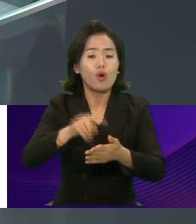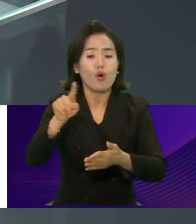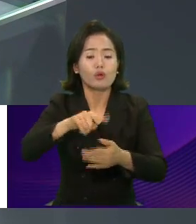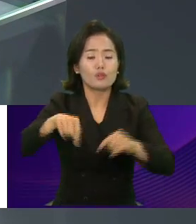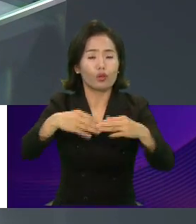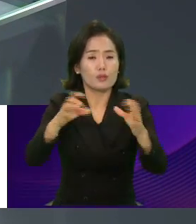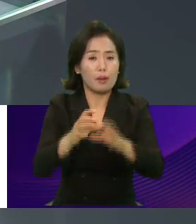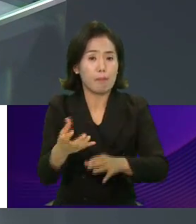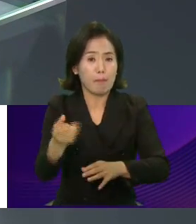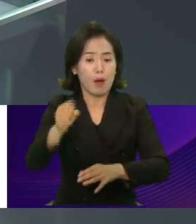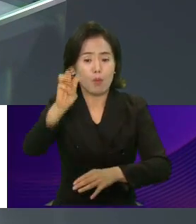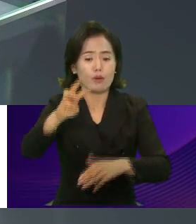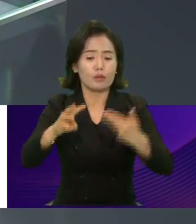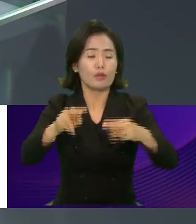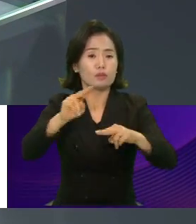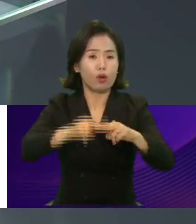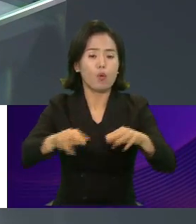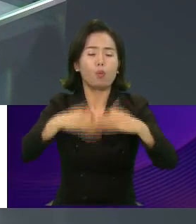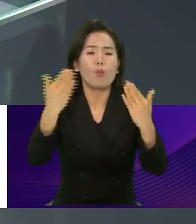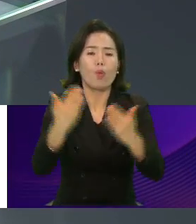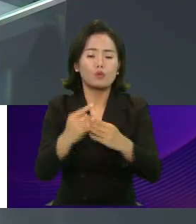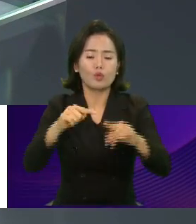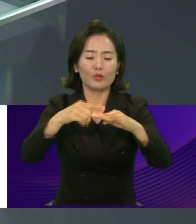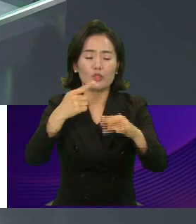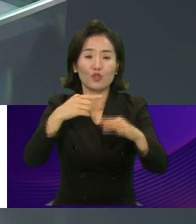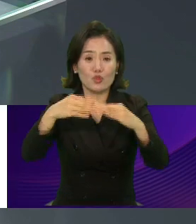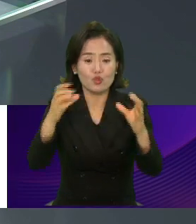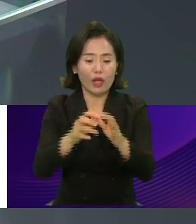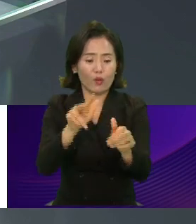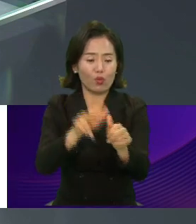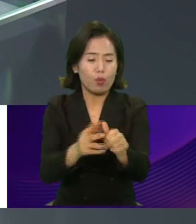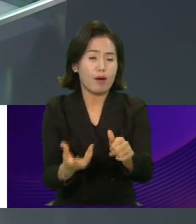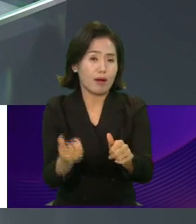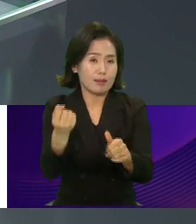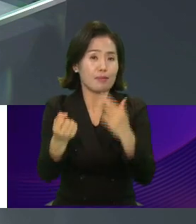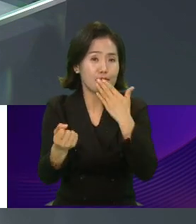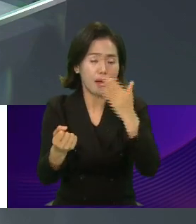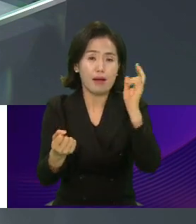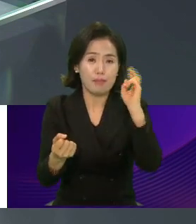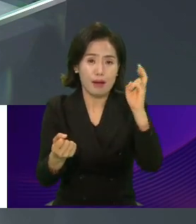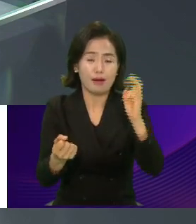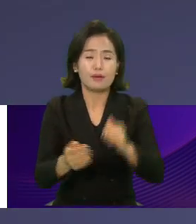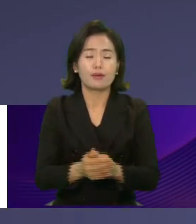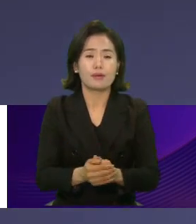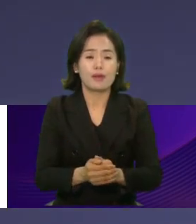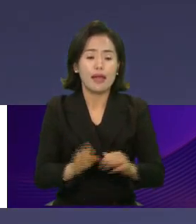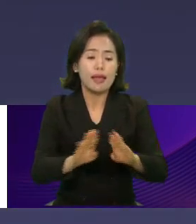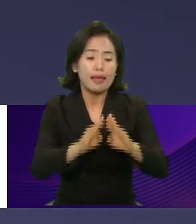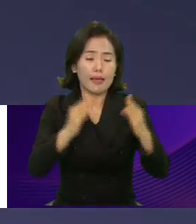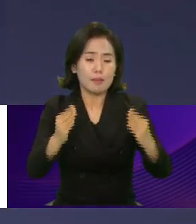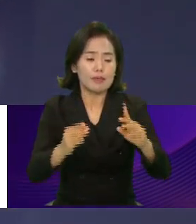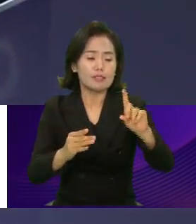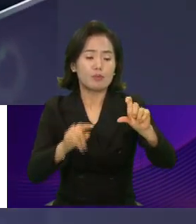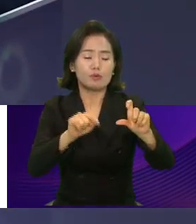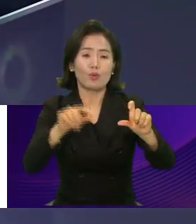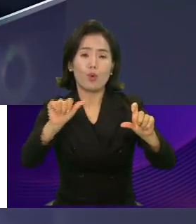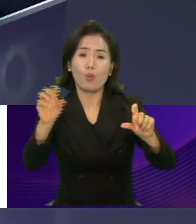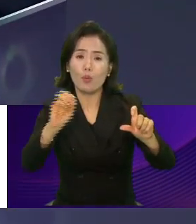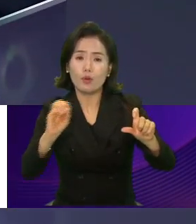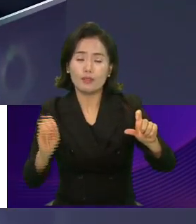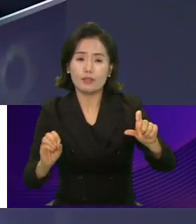광주 8개 선거구는 모두 더불어민주당 후보가 앞설 것으로 현재 예상되고 있는데요. 개표율은